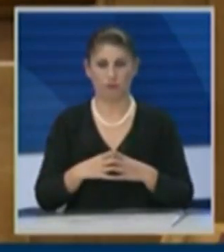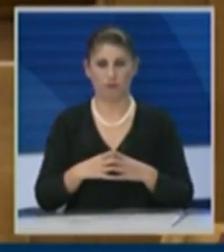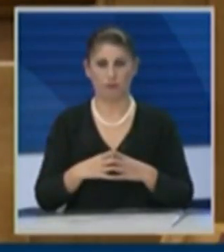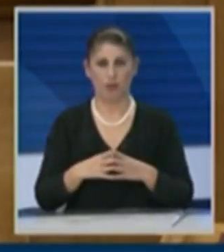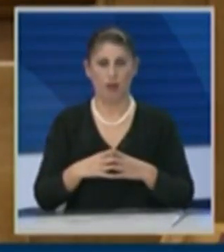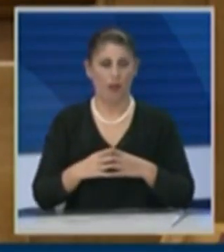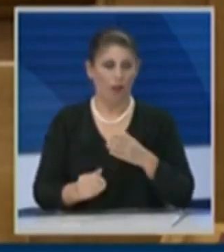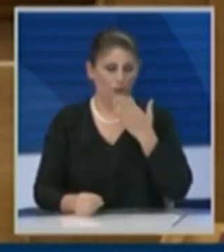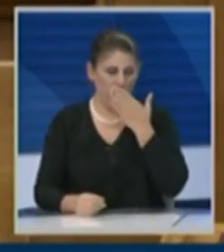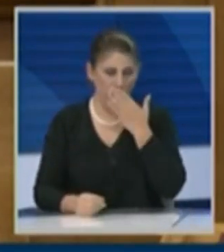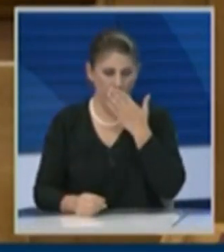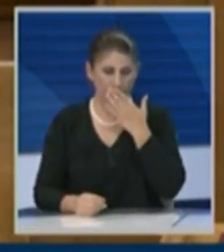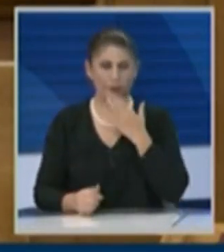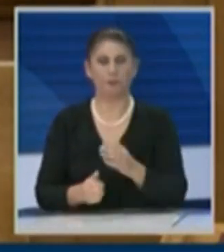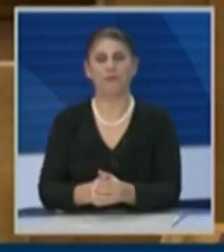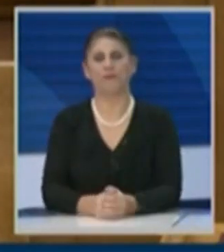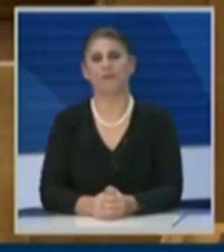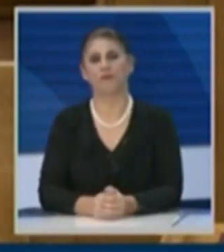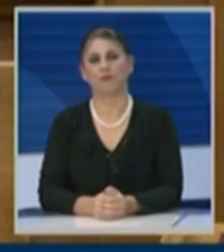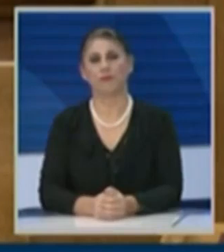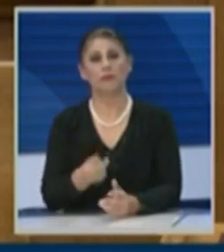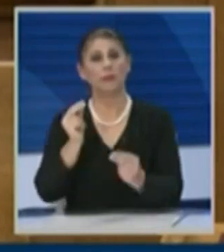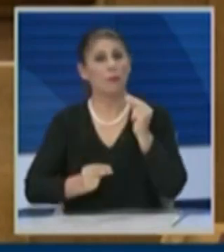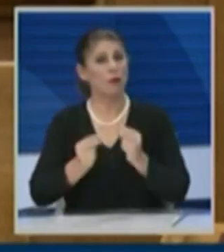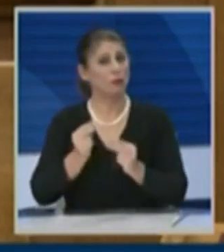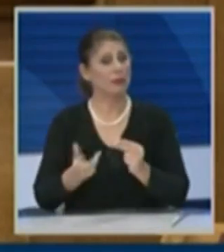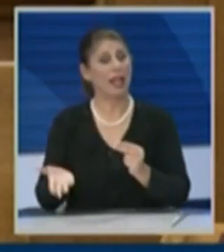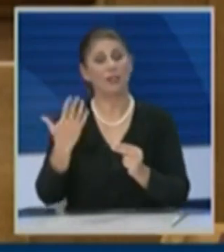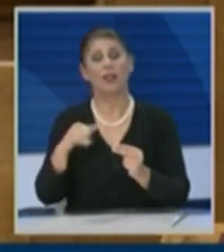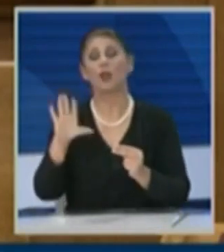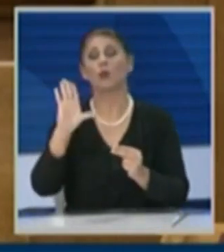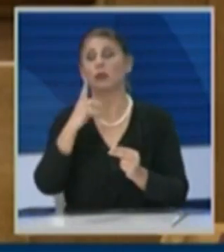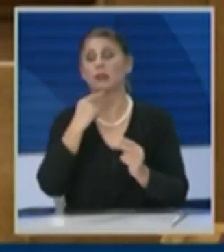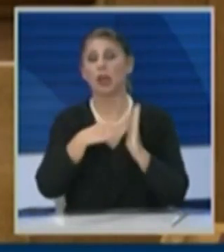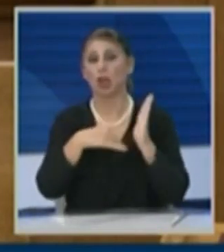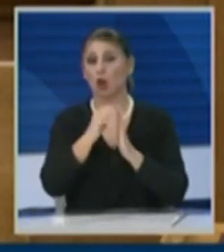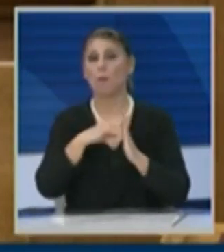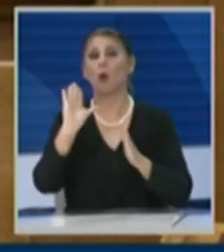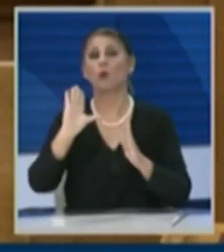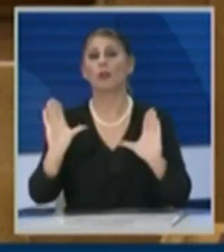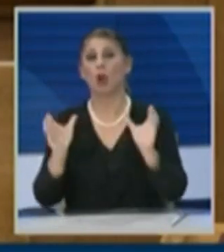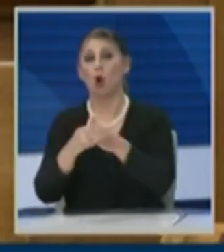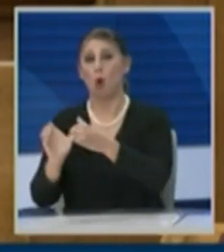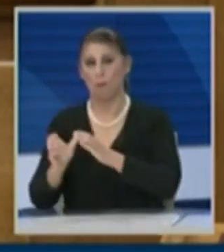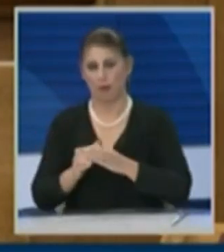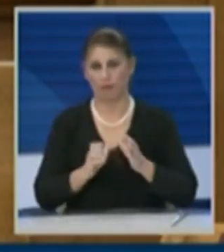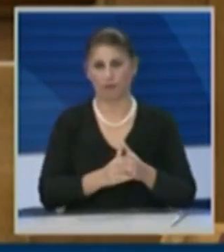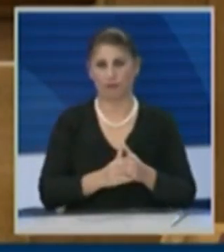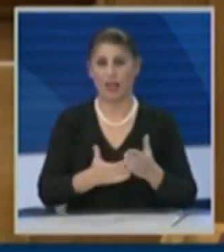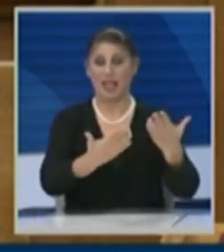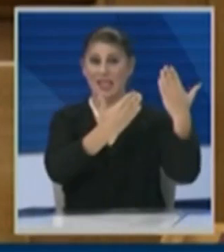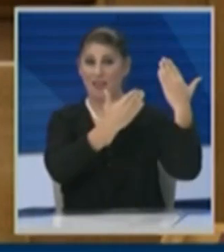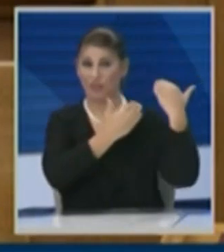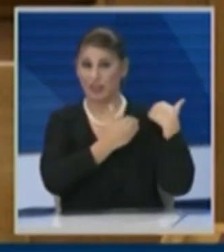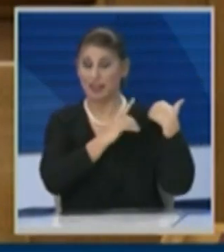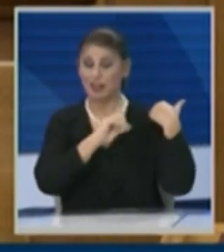Τα προβλήματα δεν έχουν ούτε χρώμα ούτε κόμμα. Οι ευθύνες για τη